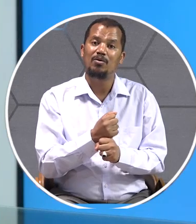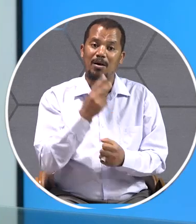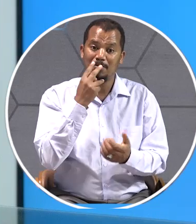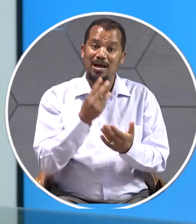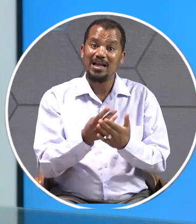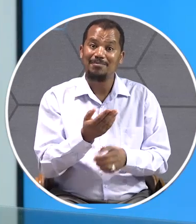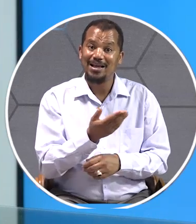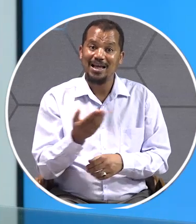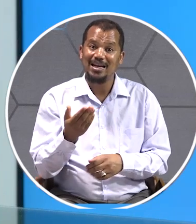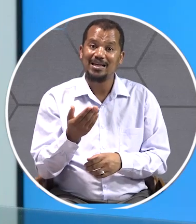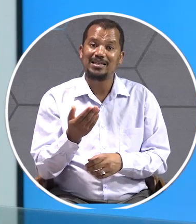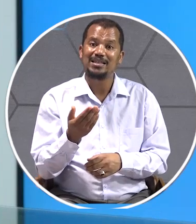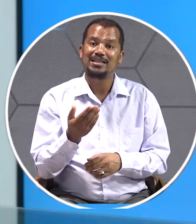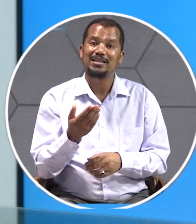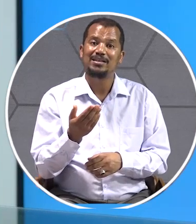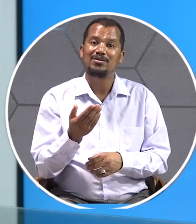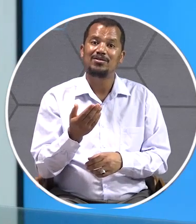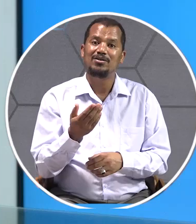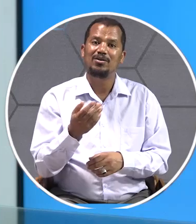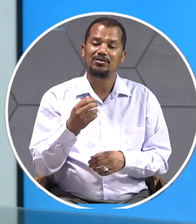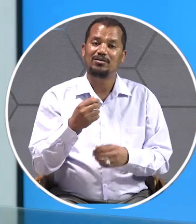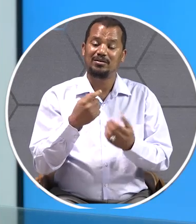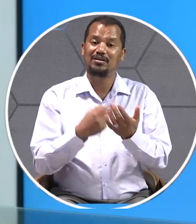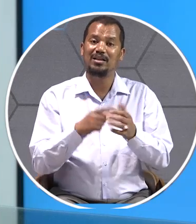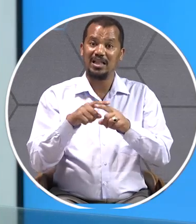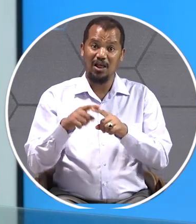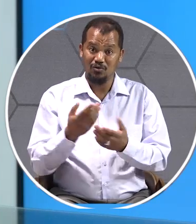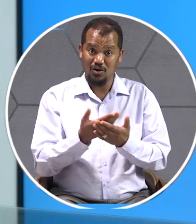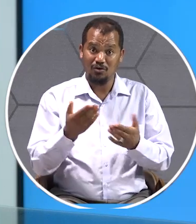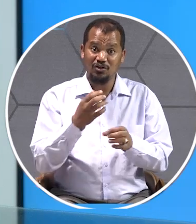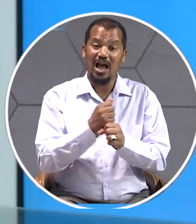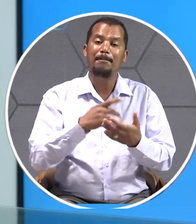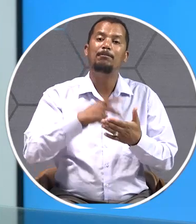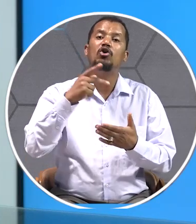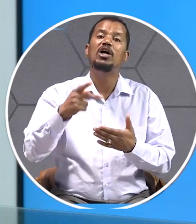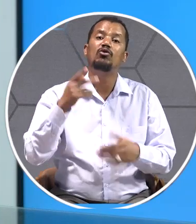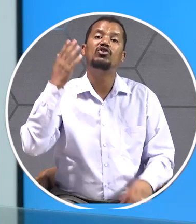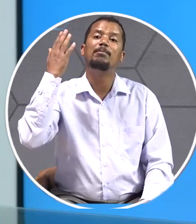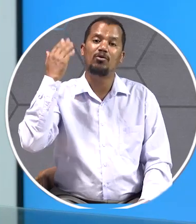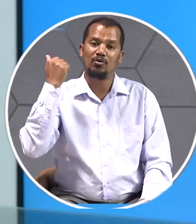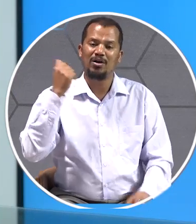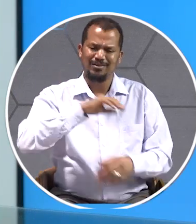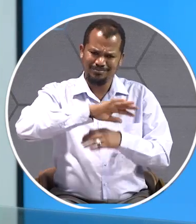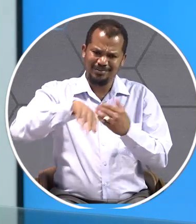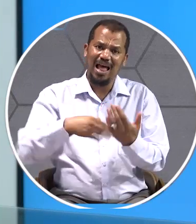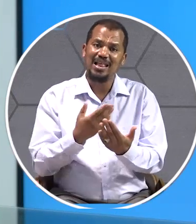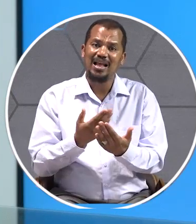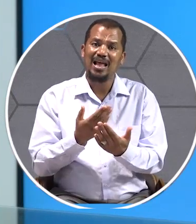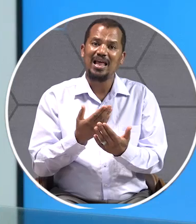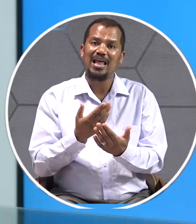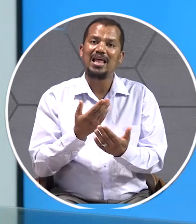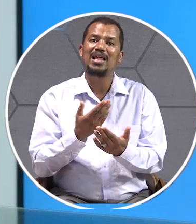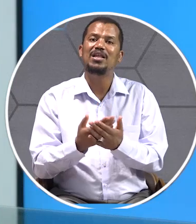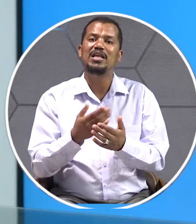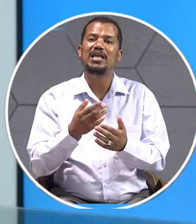መልካም ነገር ከዚህ ከኦቶሜሽን ጋር የተያያዙ ፕሮጀክቶች ነበሩ። አጠቃላይ